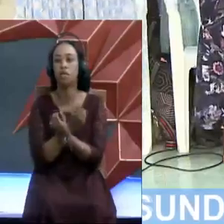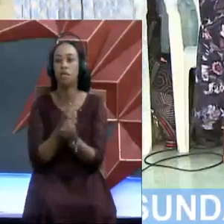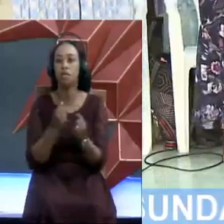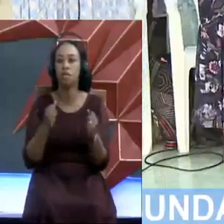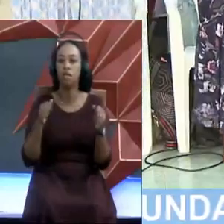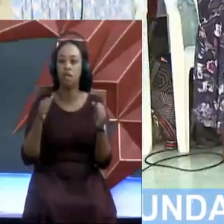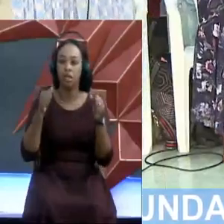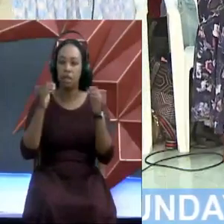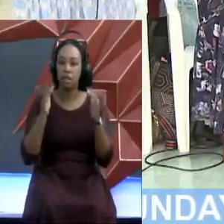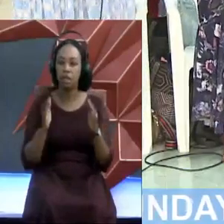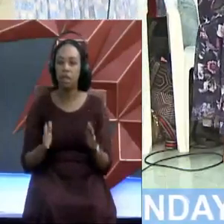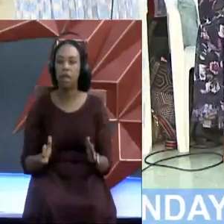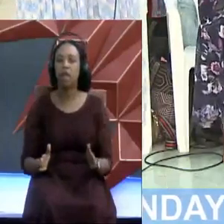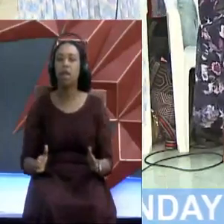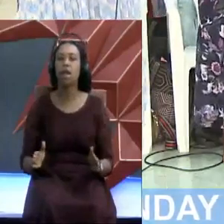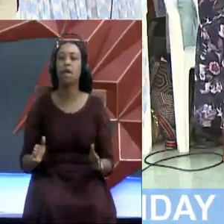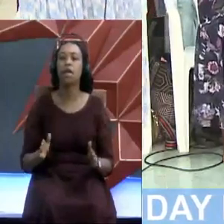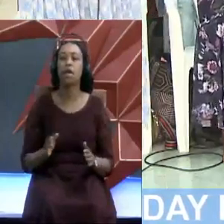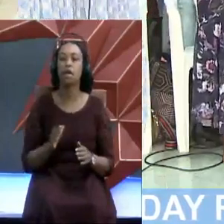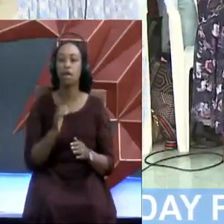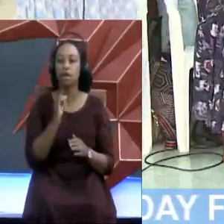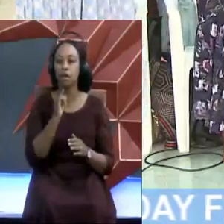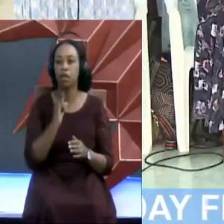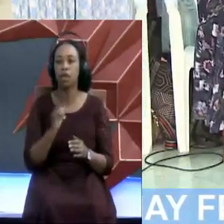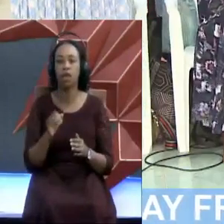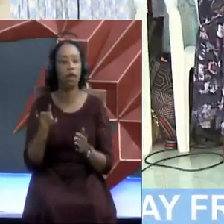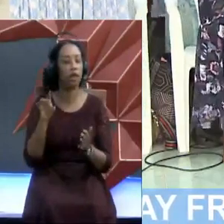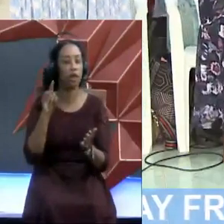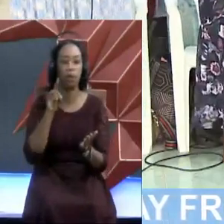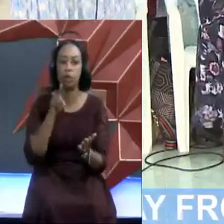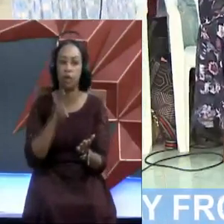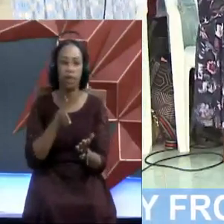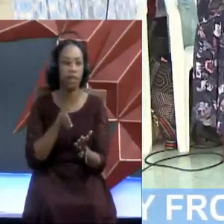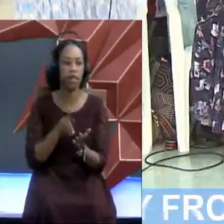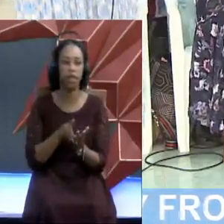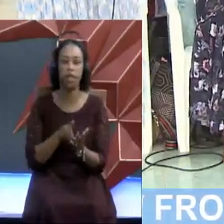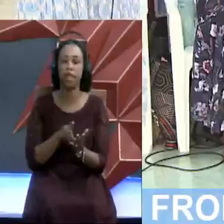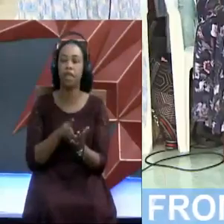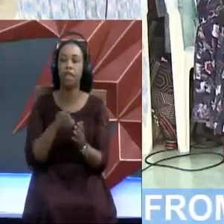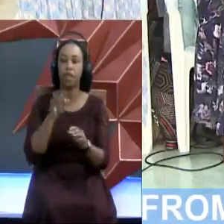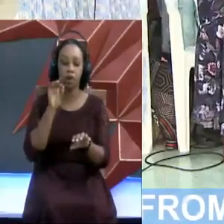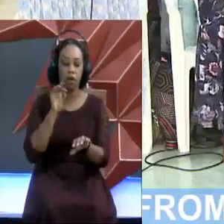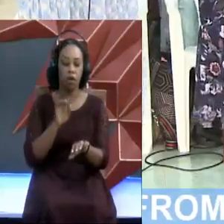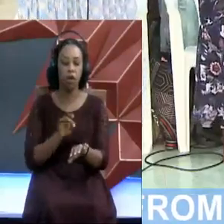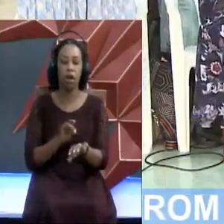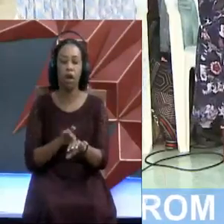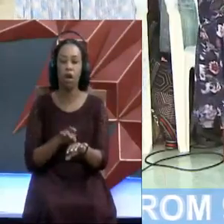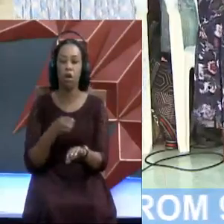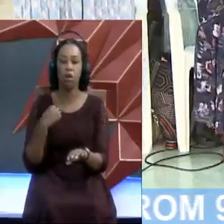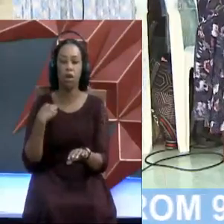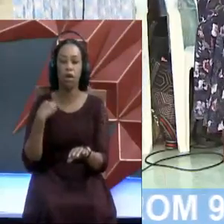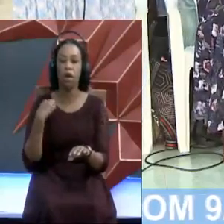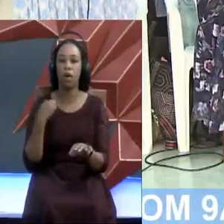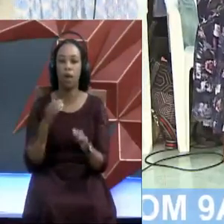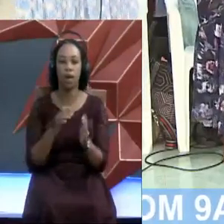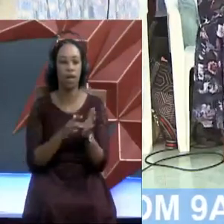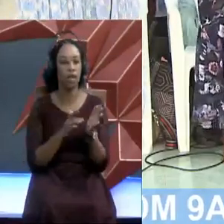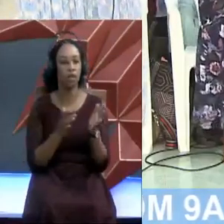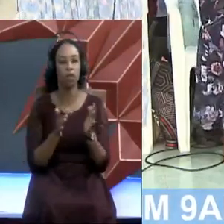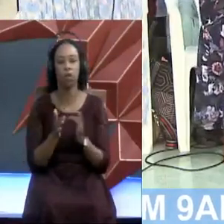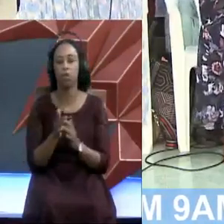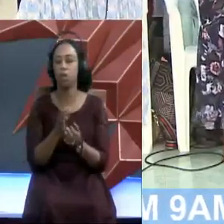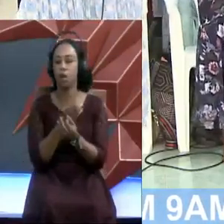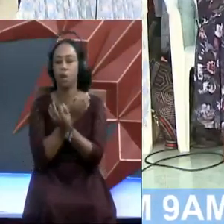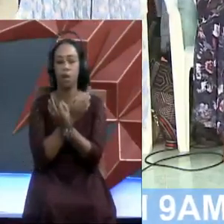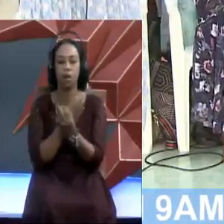Mokozi, ndiye anaponya Shika, shika sana